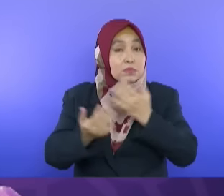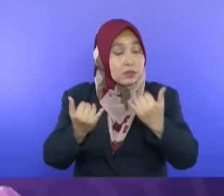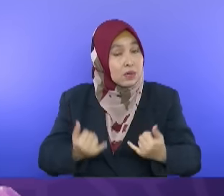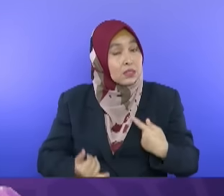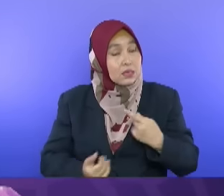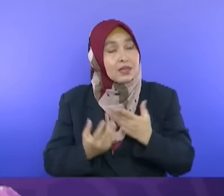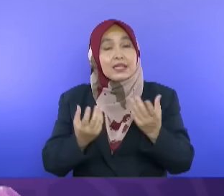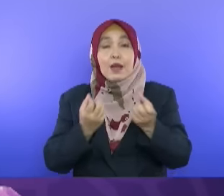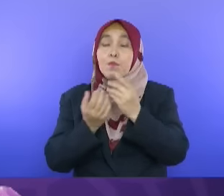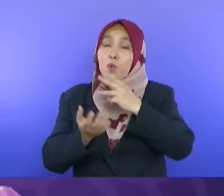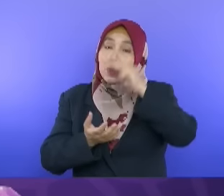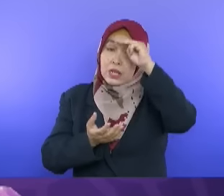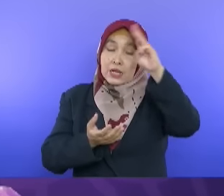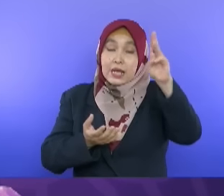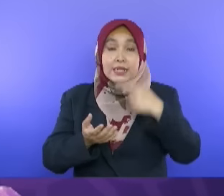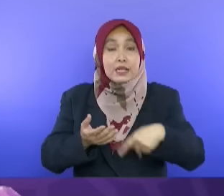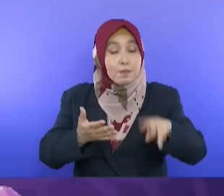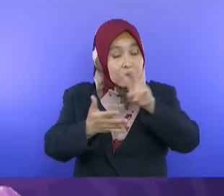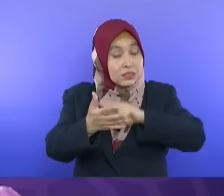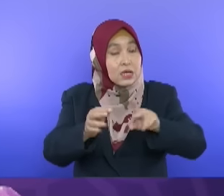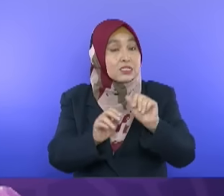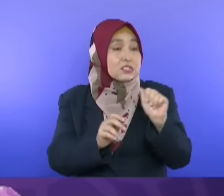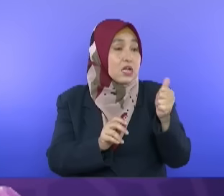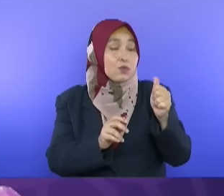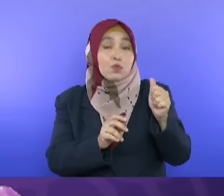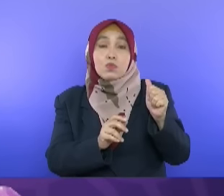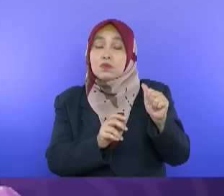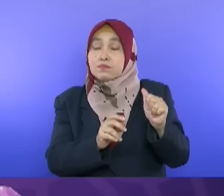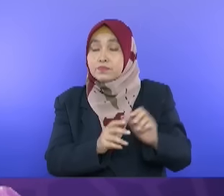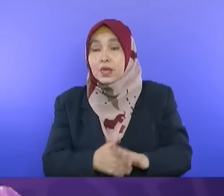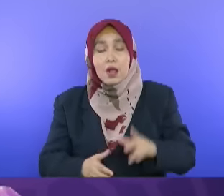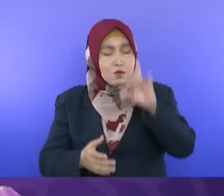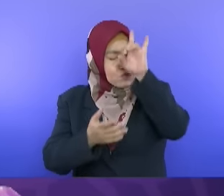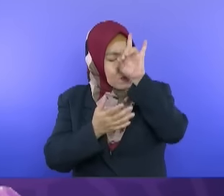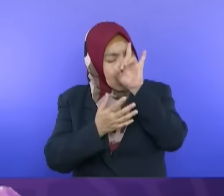kita dimuliakan baik kita baca 110 audzubillahiminasyaitonirojim